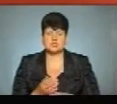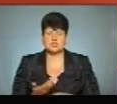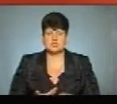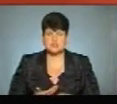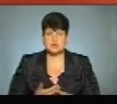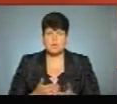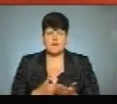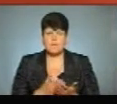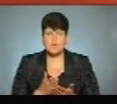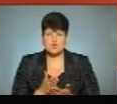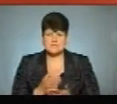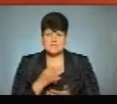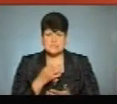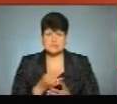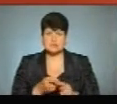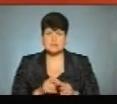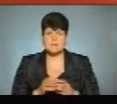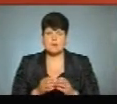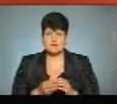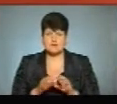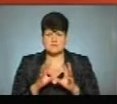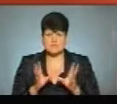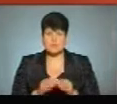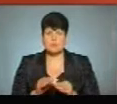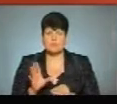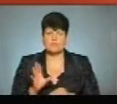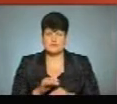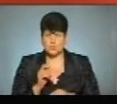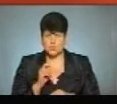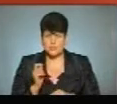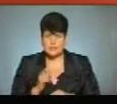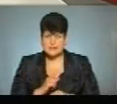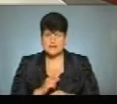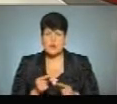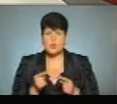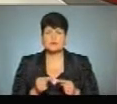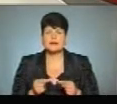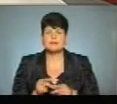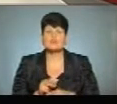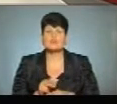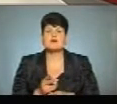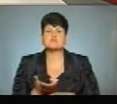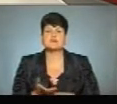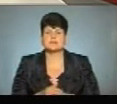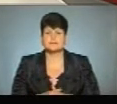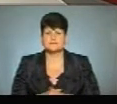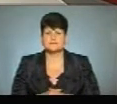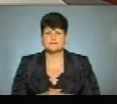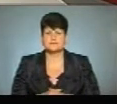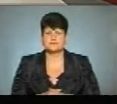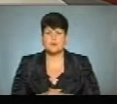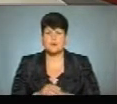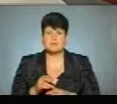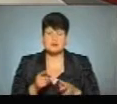житлова політика. І, зокрема, сказала, що це проблема загалом по всій Україні. Конкретно які зауваження вони мали по цьому?